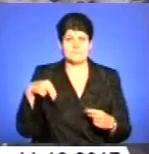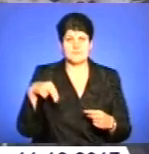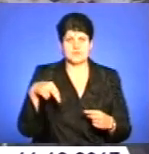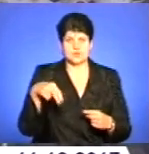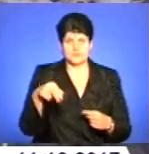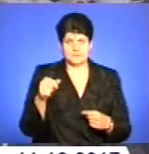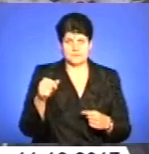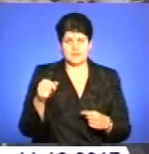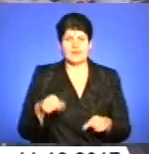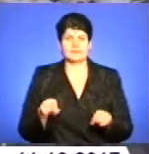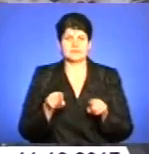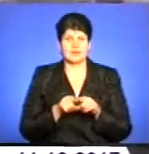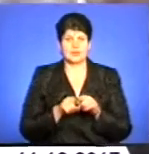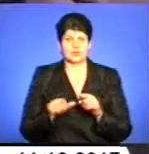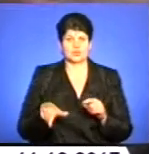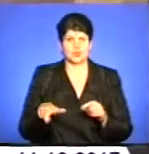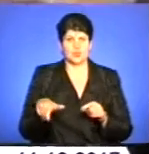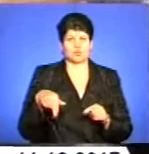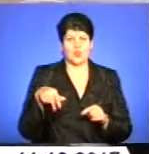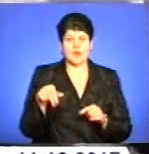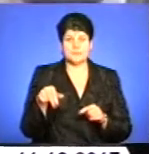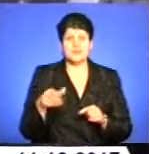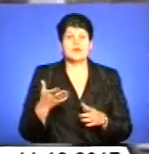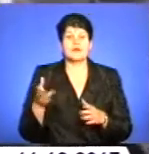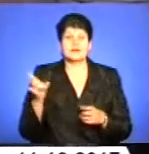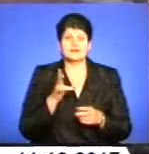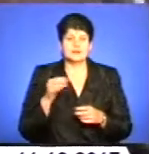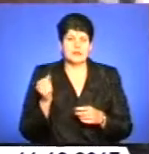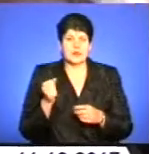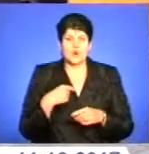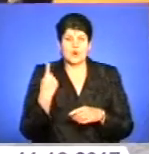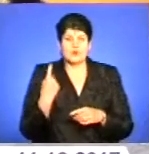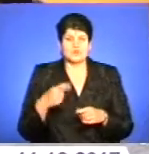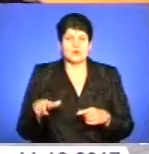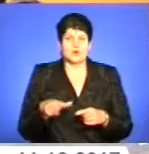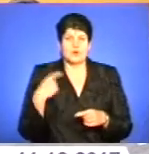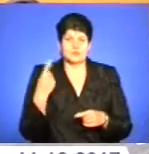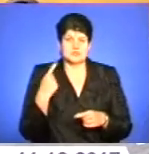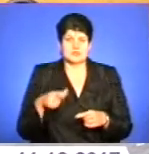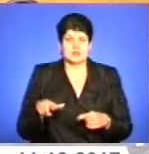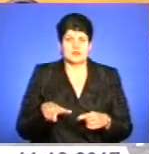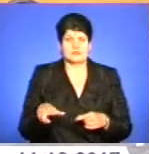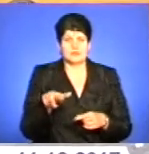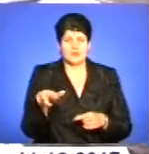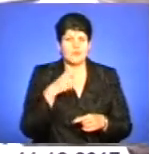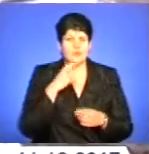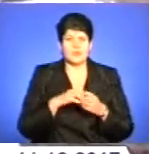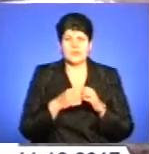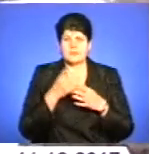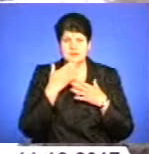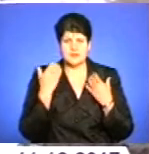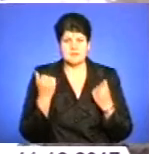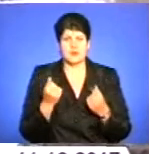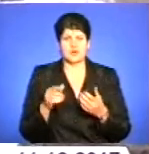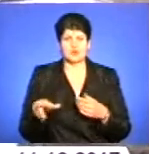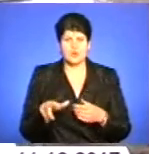переходам, а також тротуарам. На обласних автошляхах проблем з рухом транспорту немає, переконують водії рейсових автобусів. Дороги розчищені